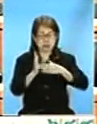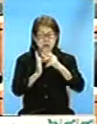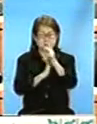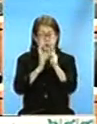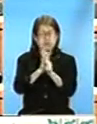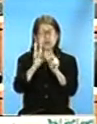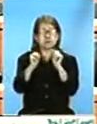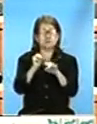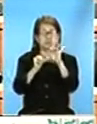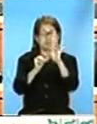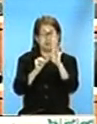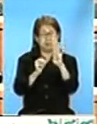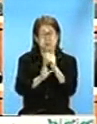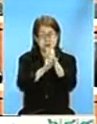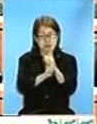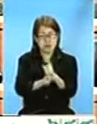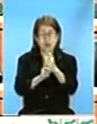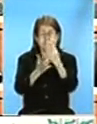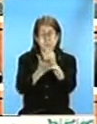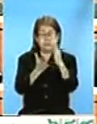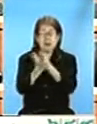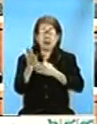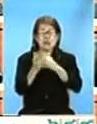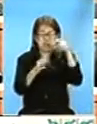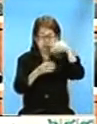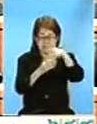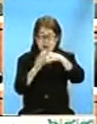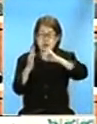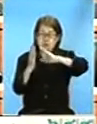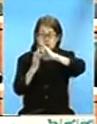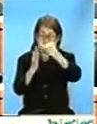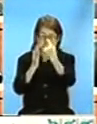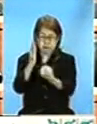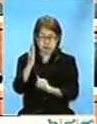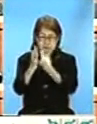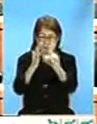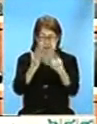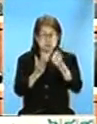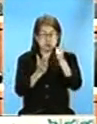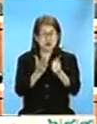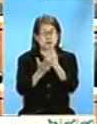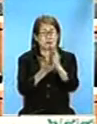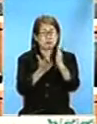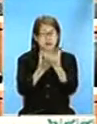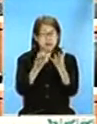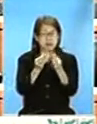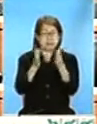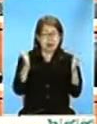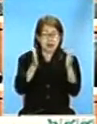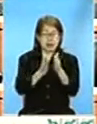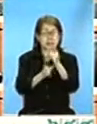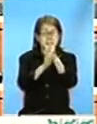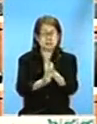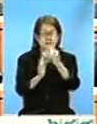ากเขตจังหวัดแล้วมันจะถูกแบ่งเขตออกไปตามจำนวนที่มากกว่า1คนอีกด้วยตรงนี้ข้อโต้แย้งต้องมีแน่น